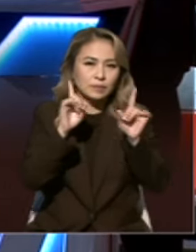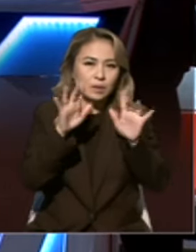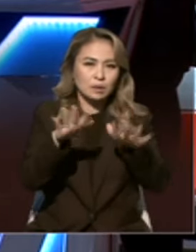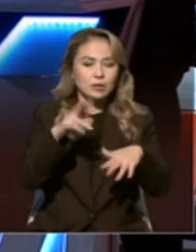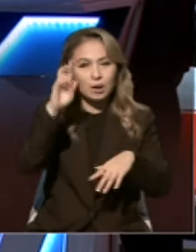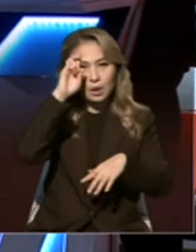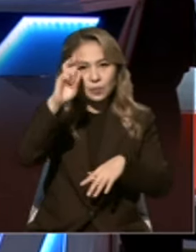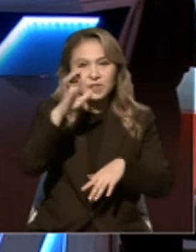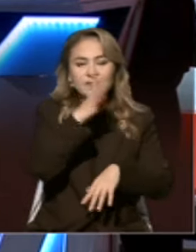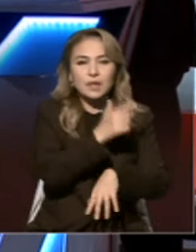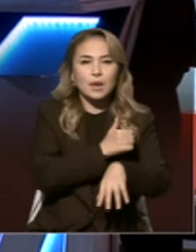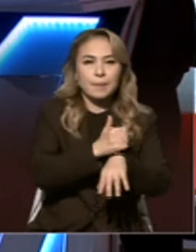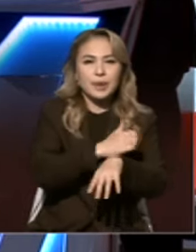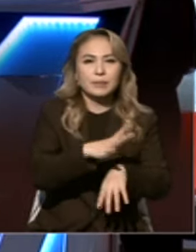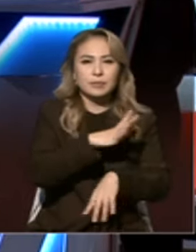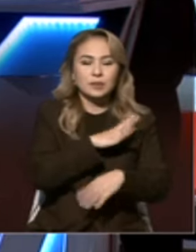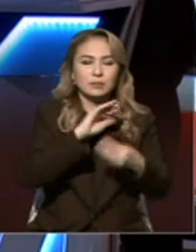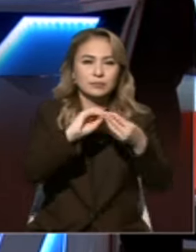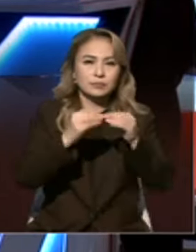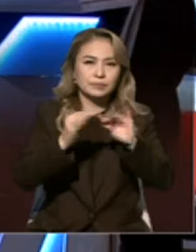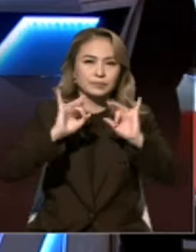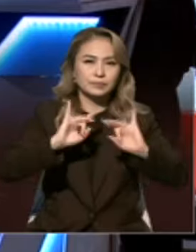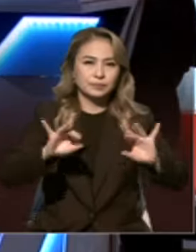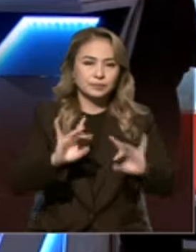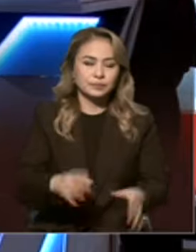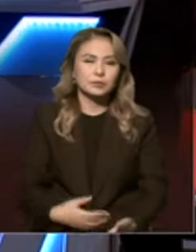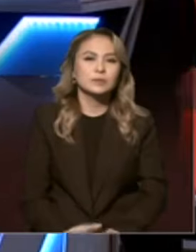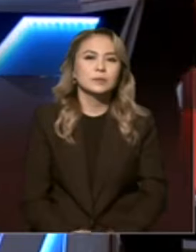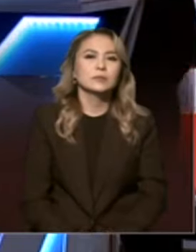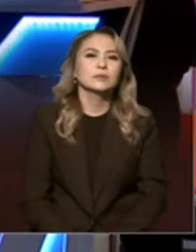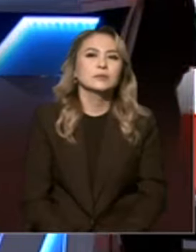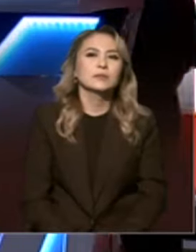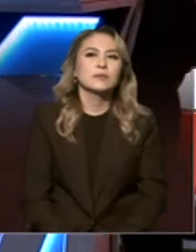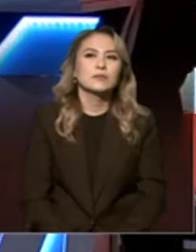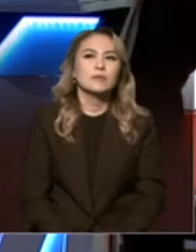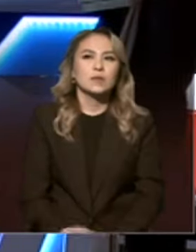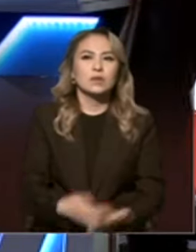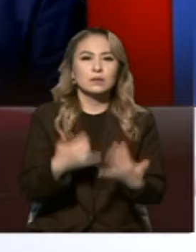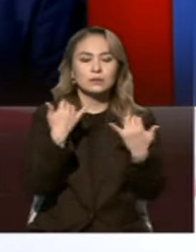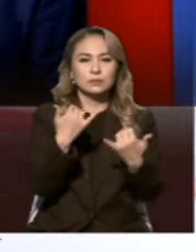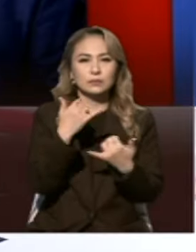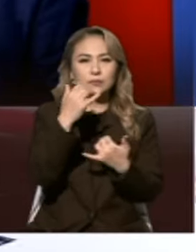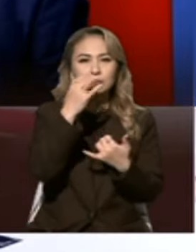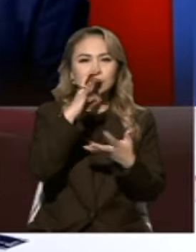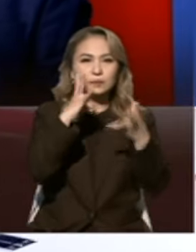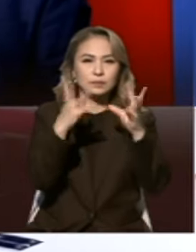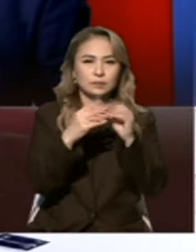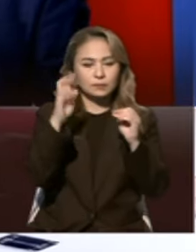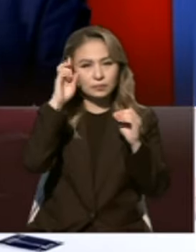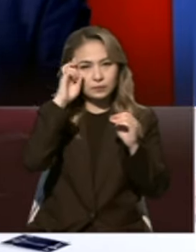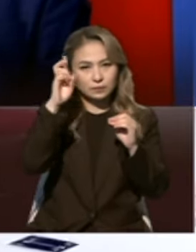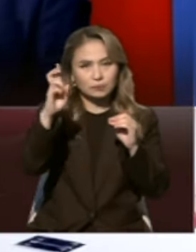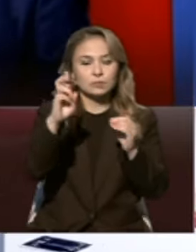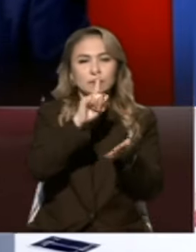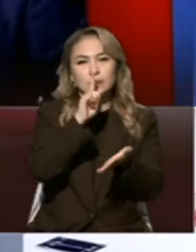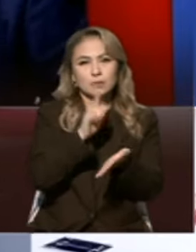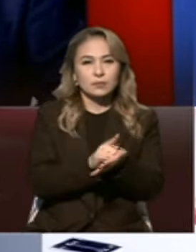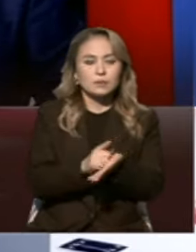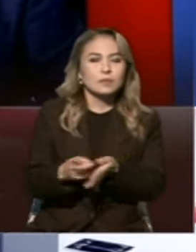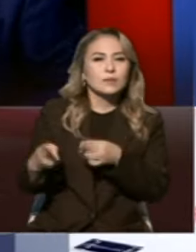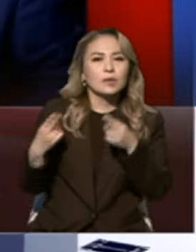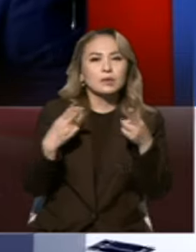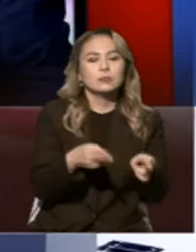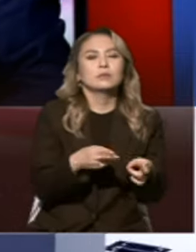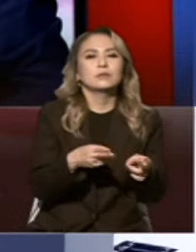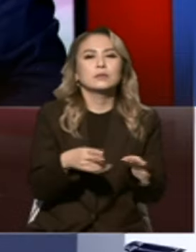сағат өтті. Айттық осы мәселені. Ал қазір салдарын көріп отырмыз. Сондықтан да үкімет мүшелері егер де міндетті түрде бар өңірге